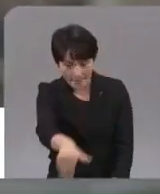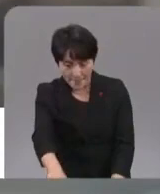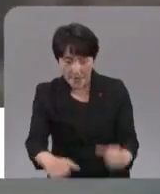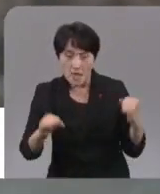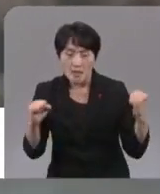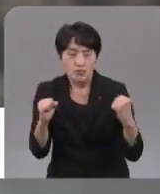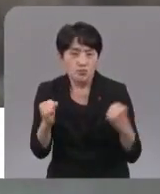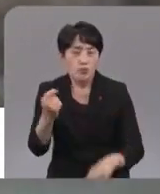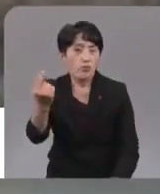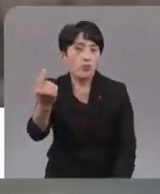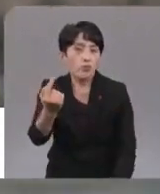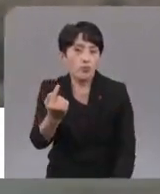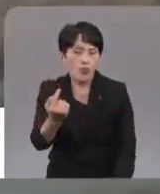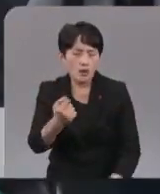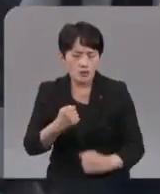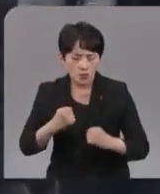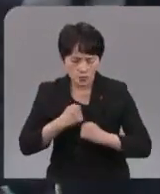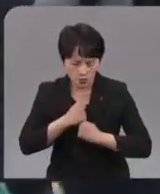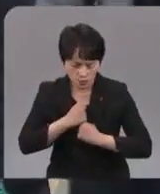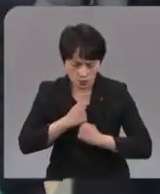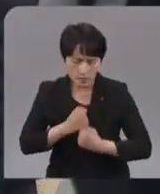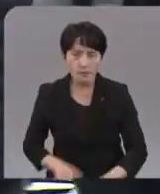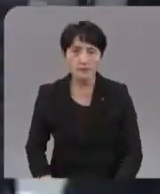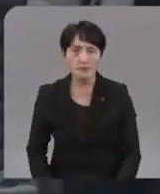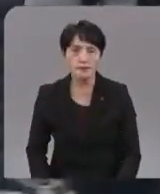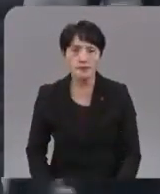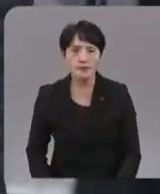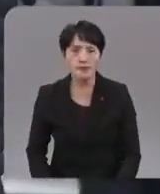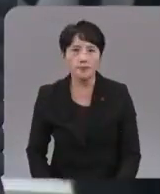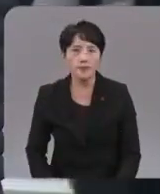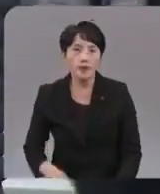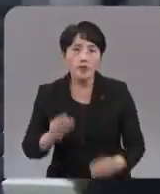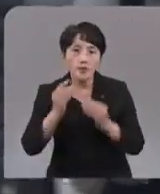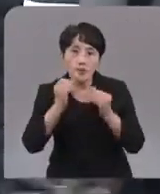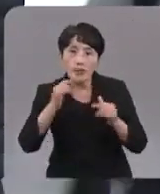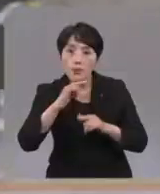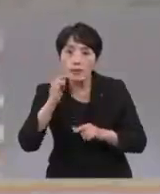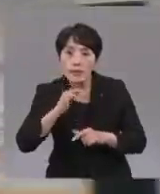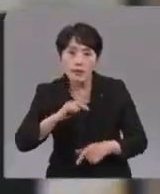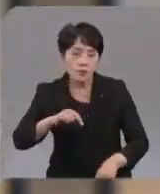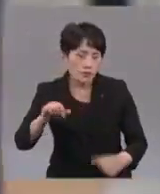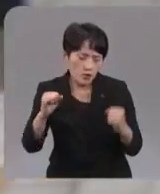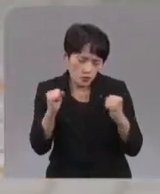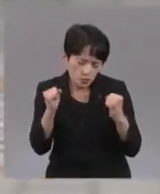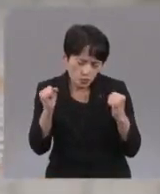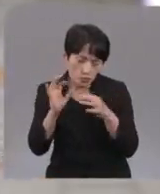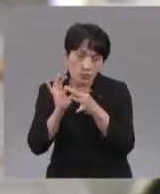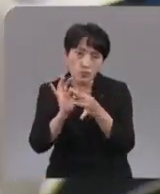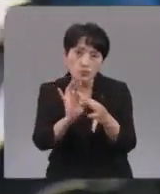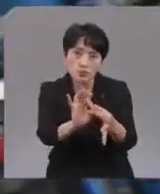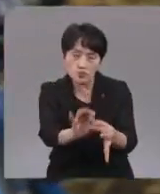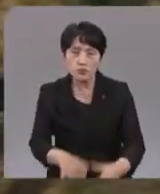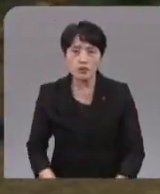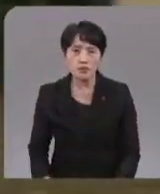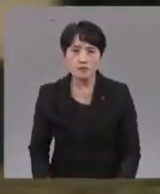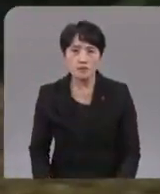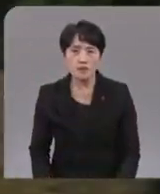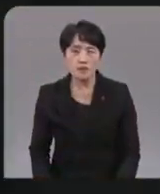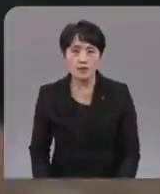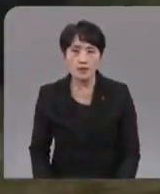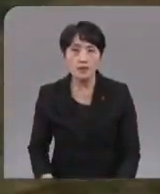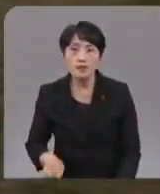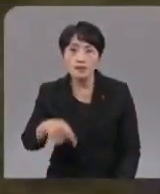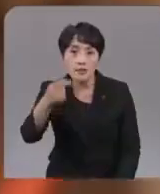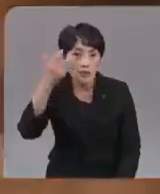suhu udara di hari kabis pagi pada 21 Desember mendatang juga akan lebih turun bersamaan dengan kelompak udara dingin yang diprediksi akan